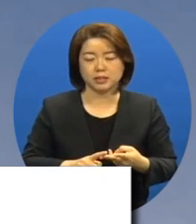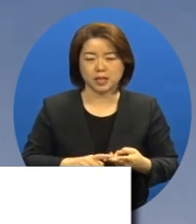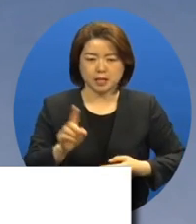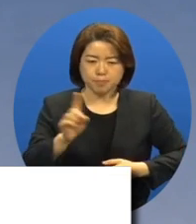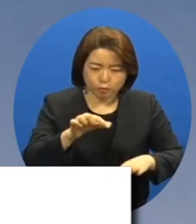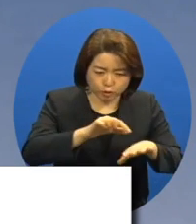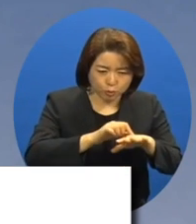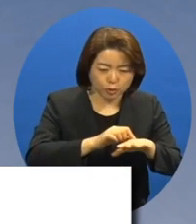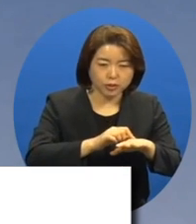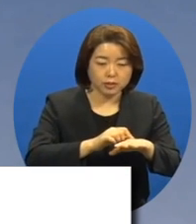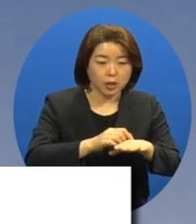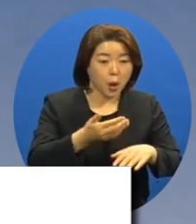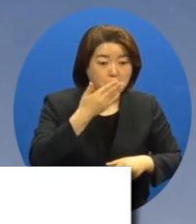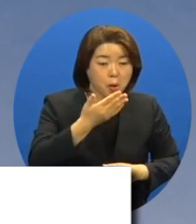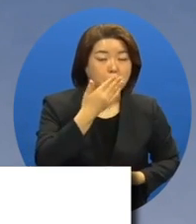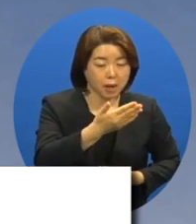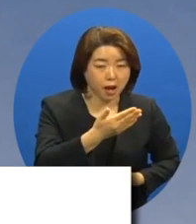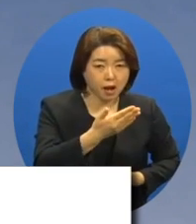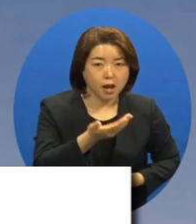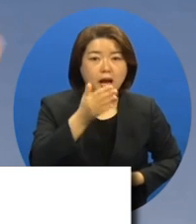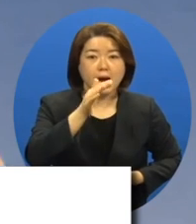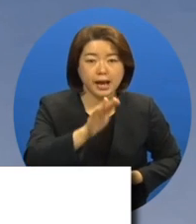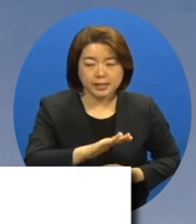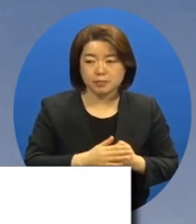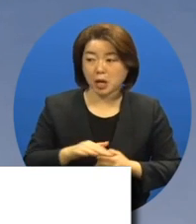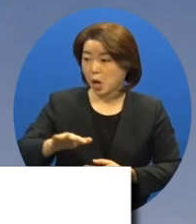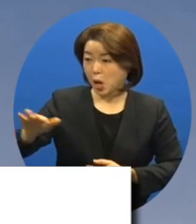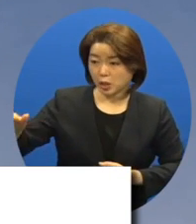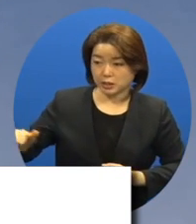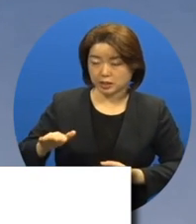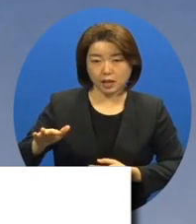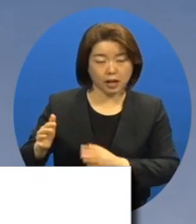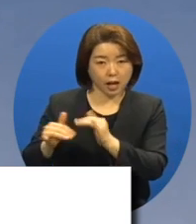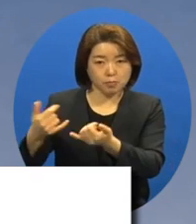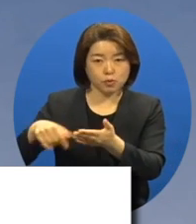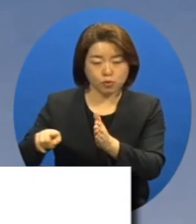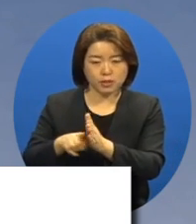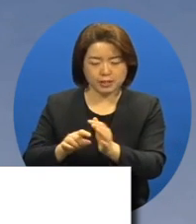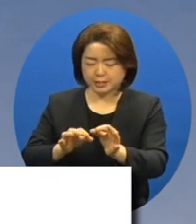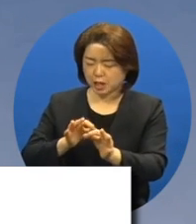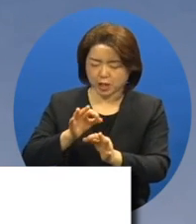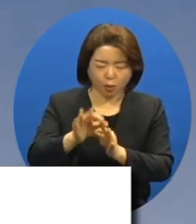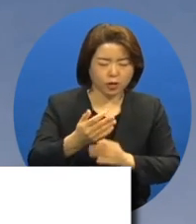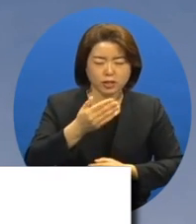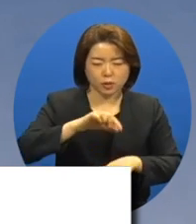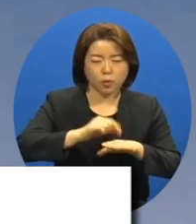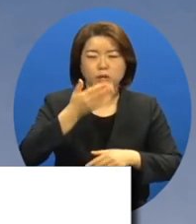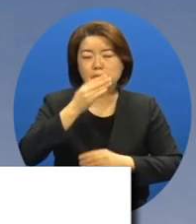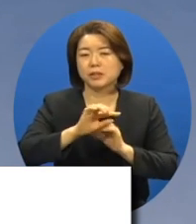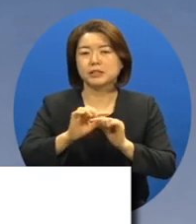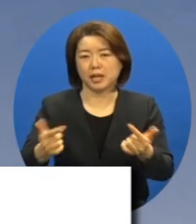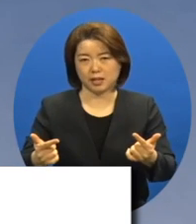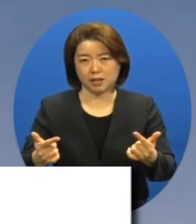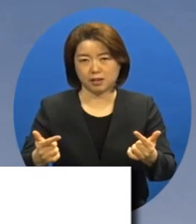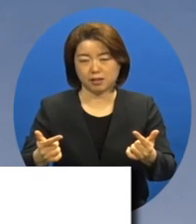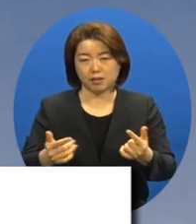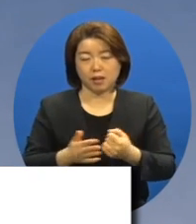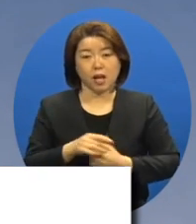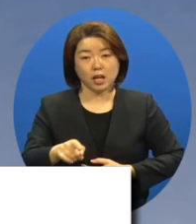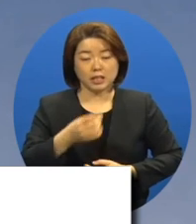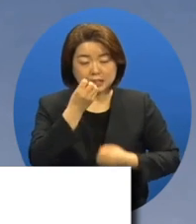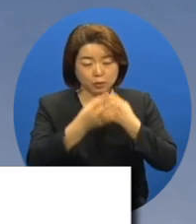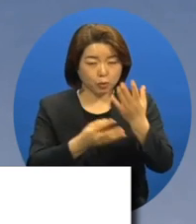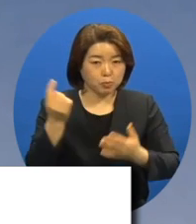곡이 든지 다 먹을 수 있지만 영혼의 나는 고기 먹지 않겠다 여러분이 사도 바울의 고백을